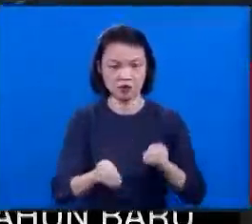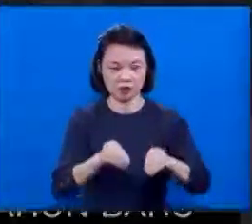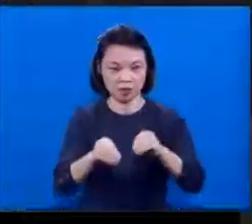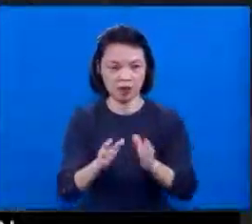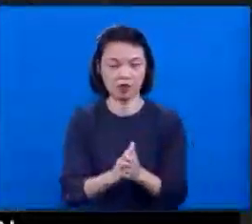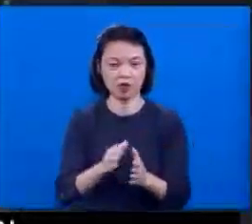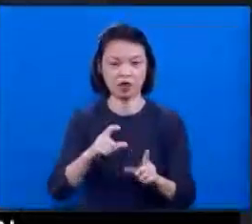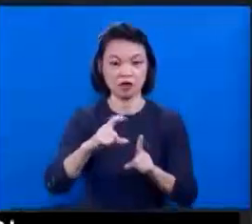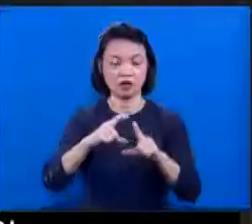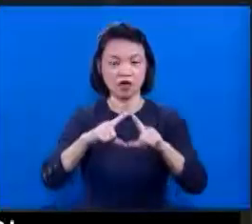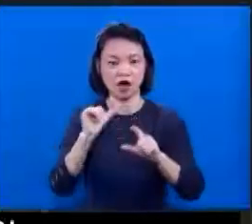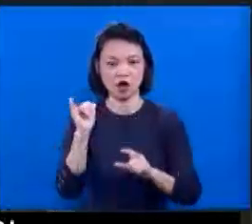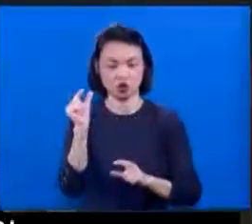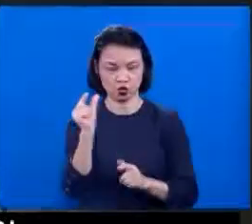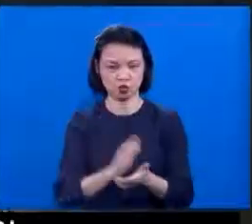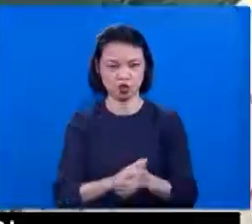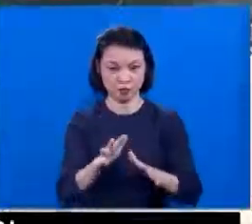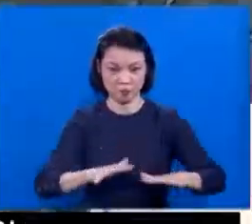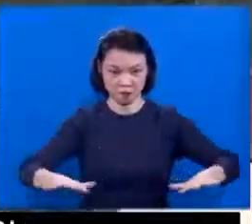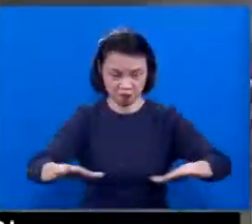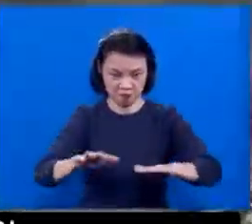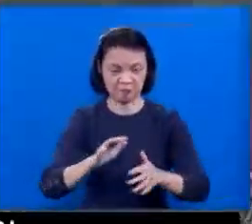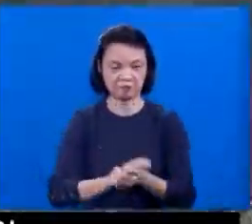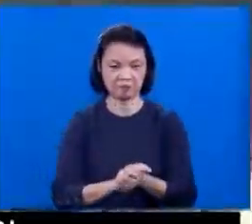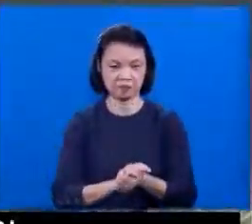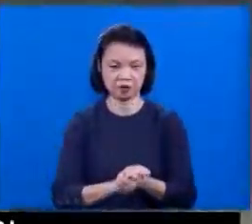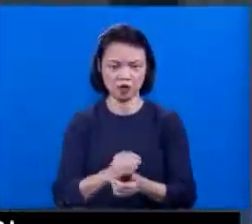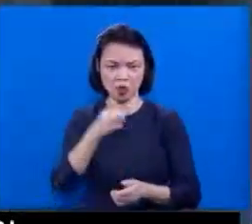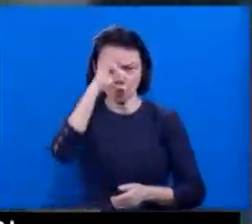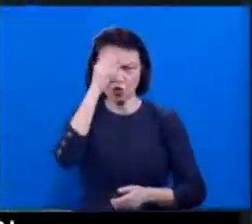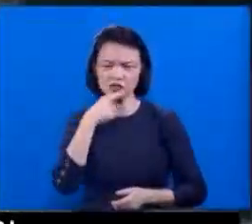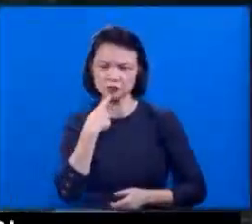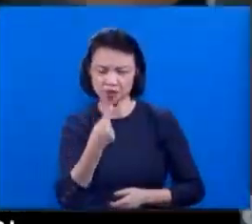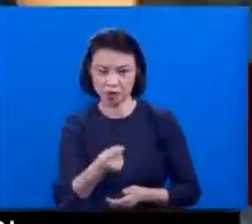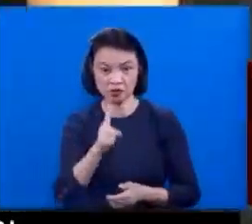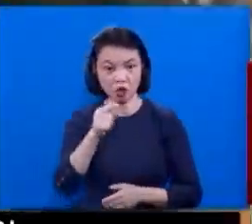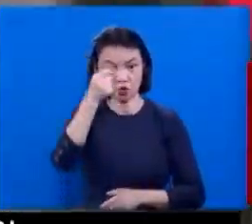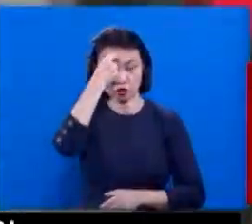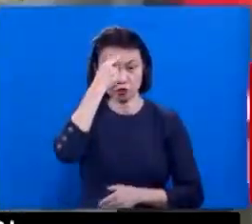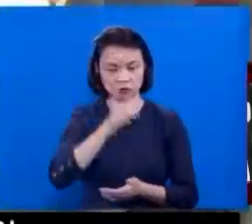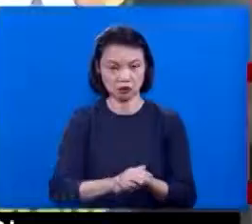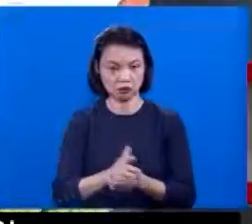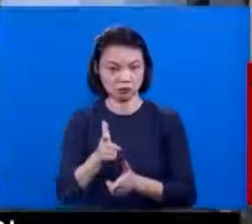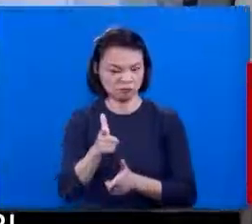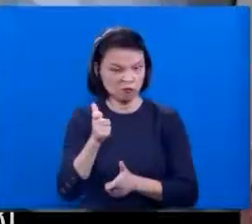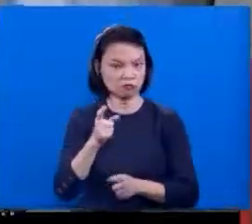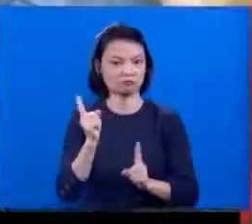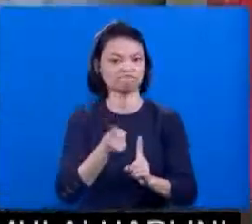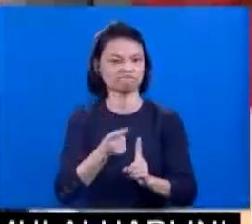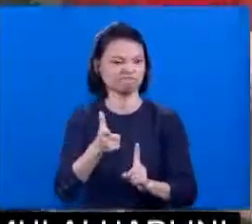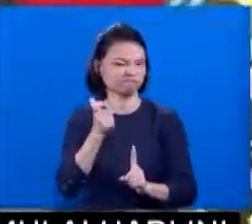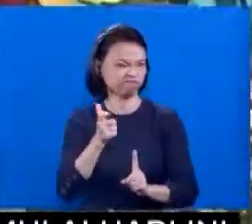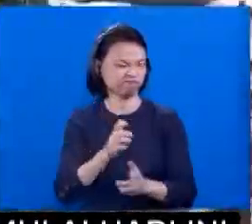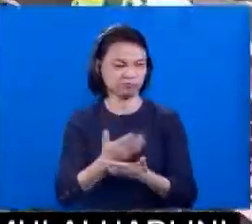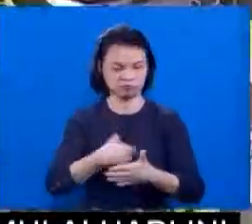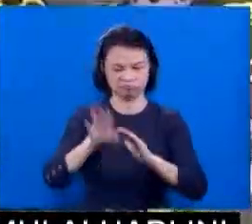Pandaan, Desa Karangjati, Kecamatan Pandaan. Menurut keterangan polisi, salah satu tersangka terpaksa dilumpuhkan. Mereka sempat